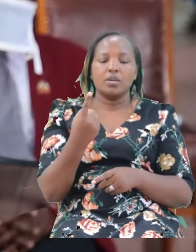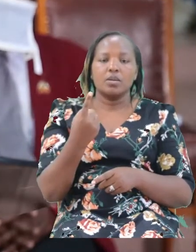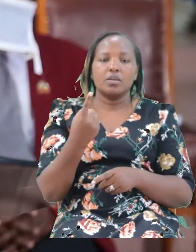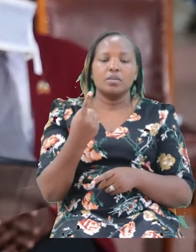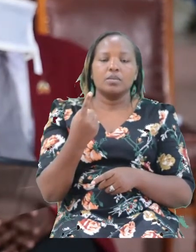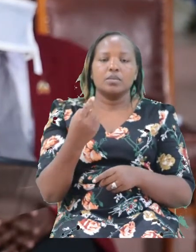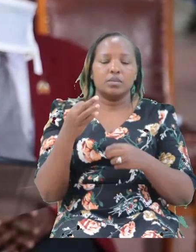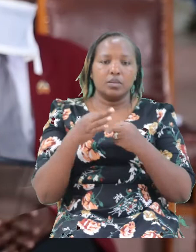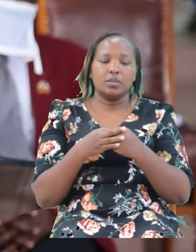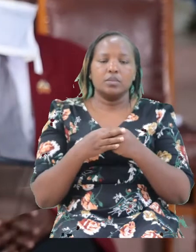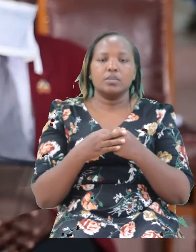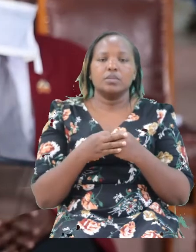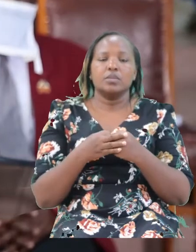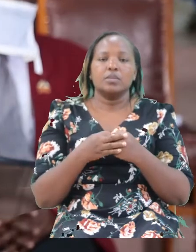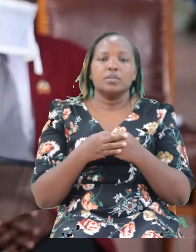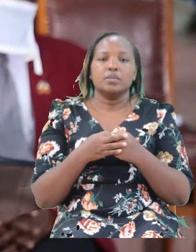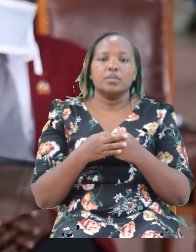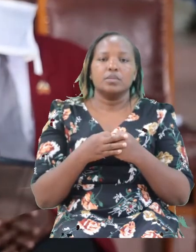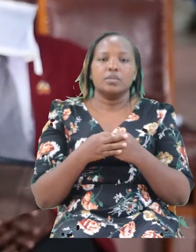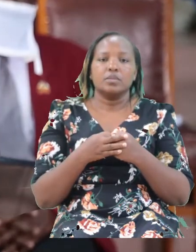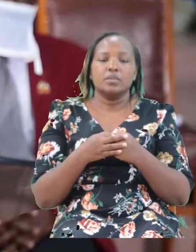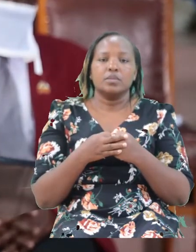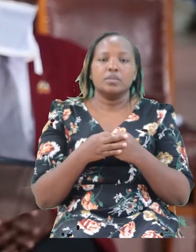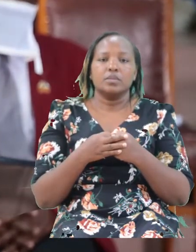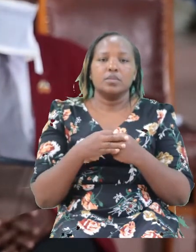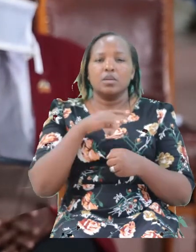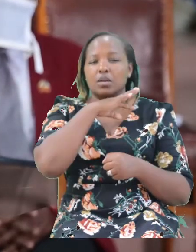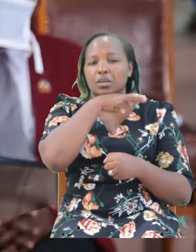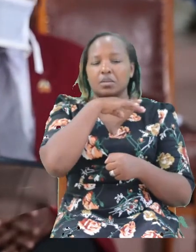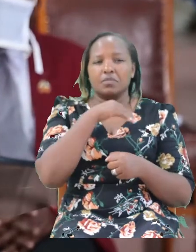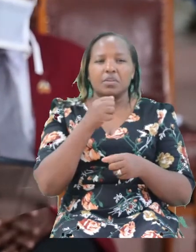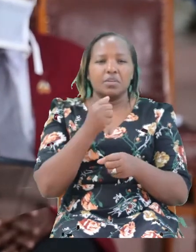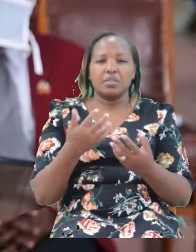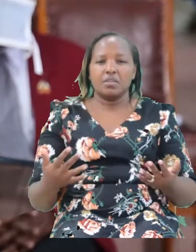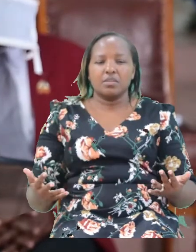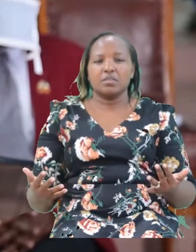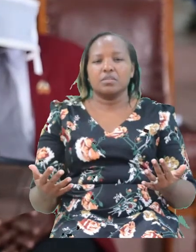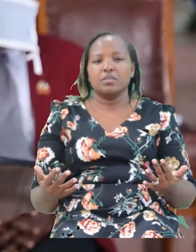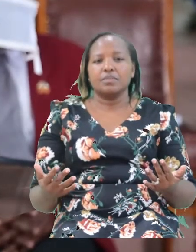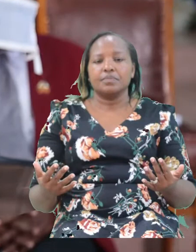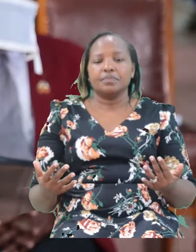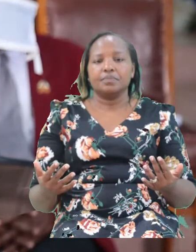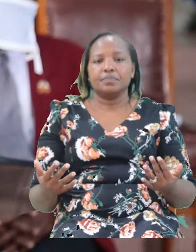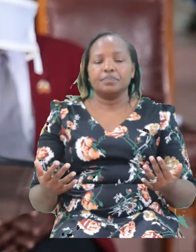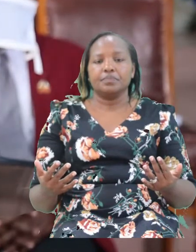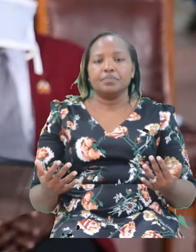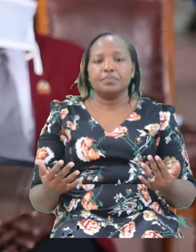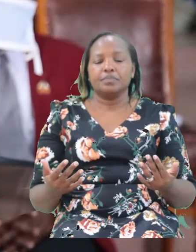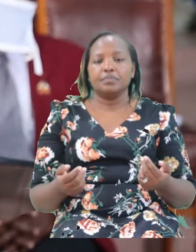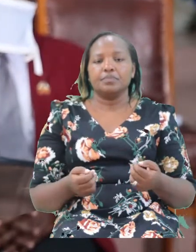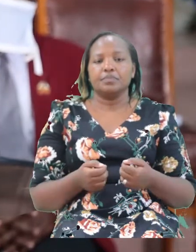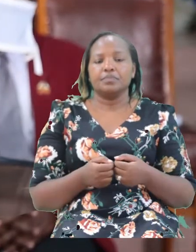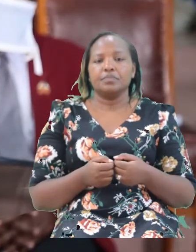Kwanza mstari wa 8 ati hata jichanganisha, hata fanya mambo ambayo yatafanya